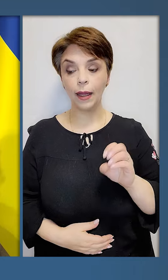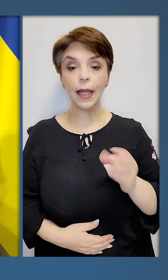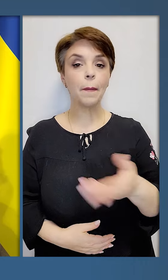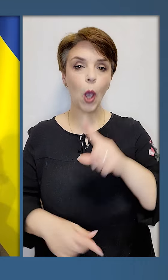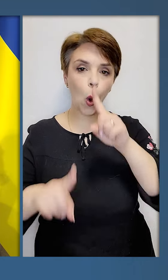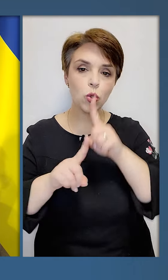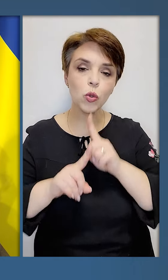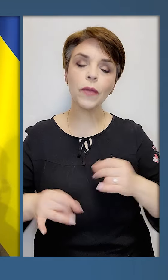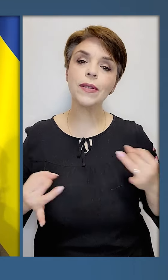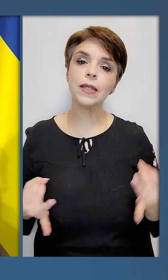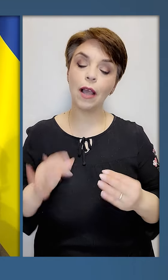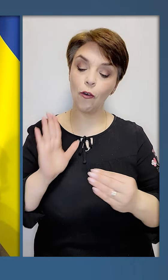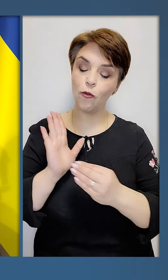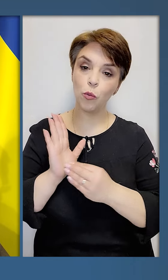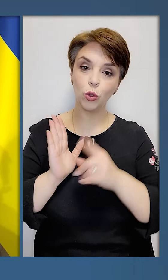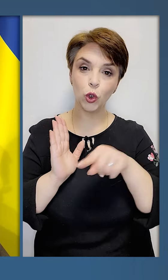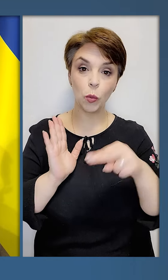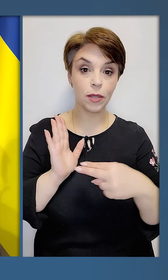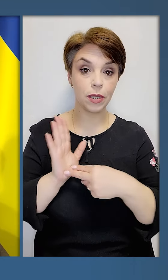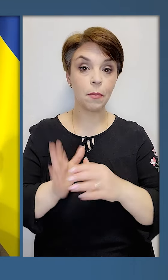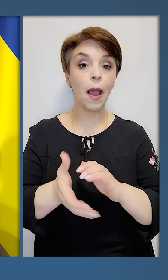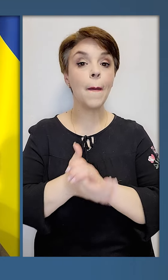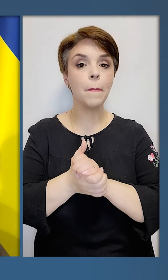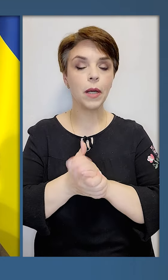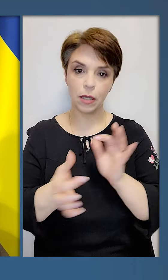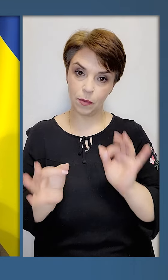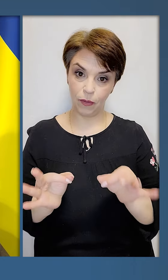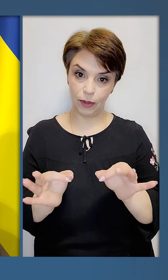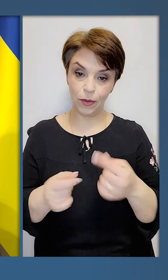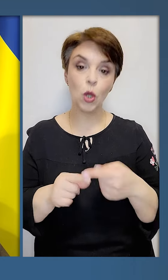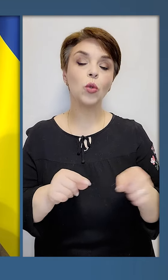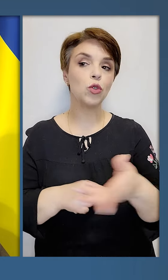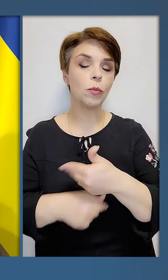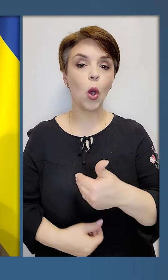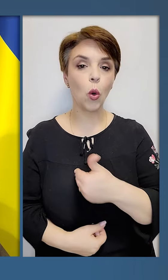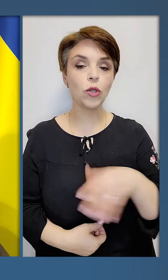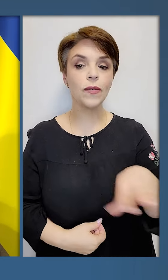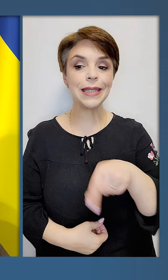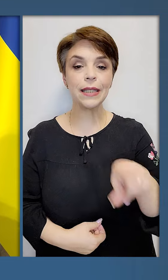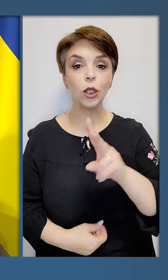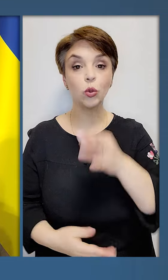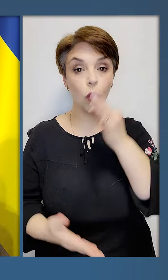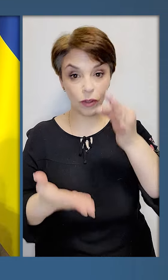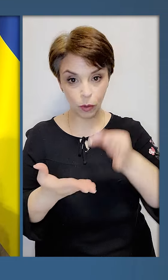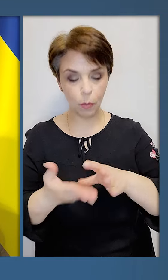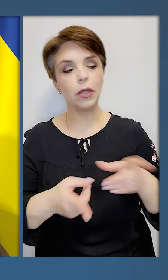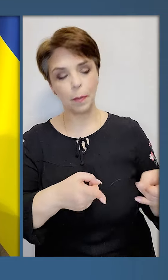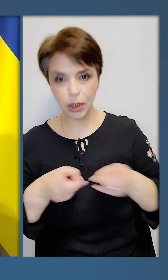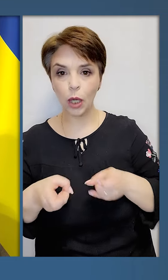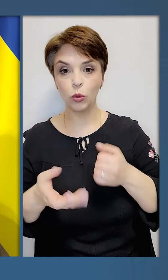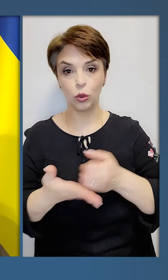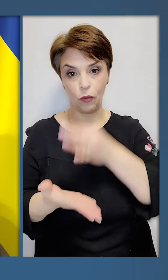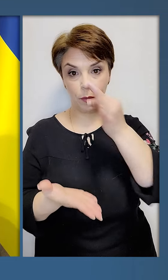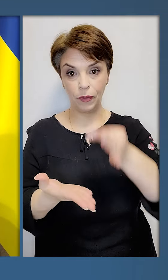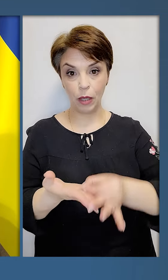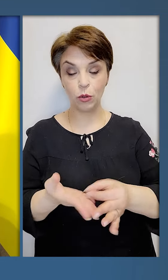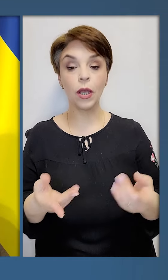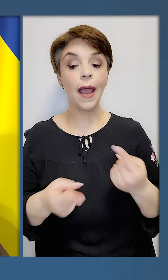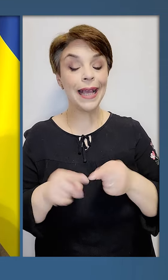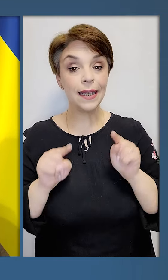але ми особливо зацікавлені в пункті 7, мир та справедливість, тому що ми хочемо, щоб всі ті, хто відповідальні, були притягнені до